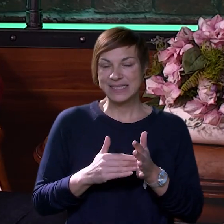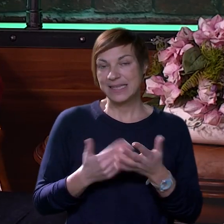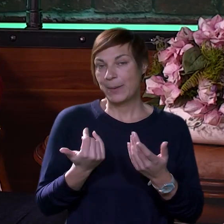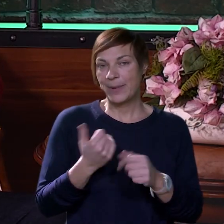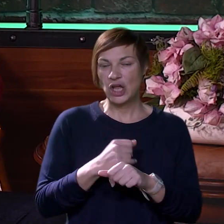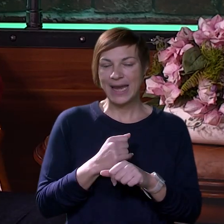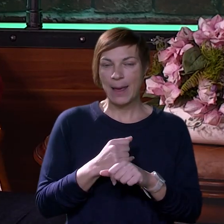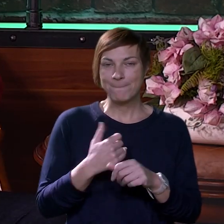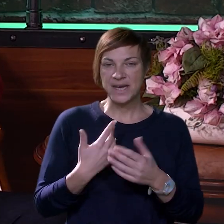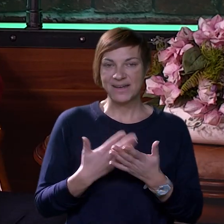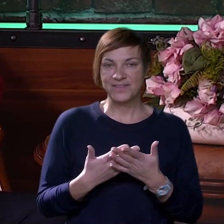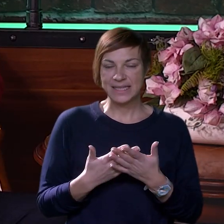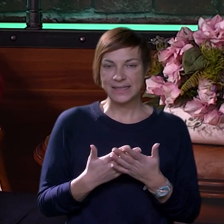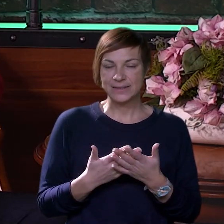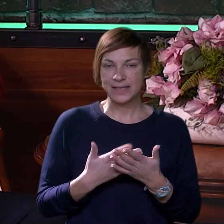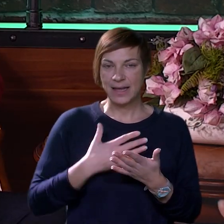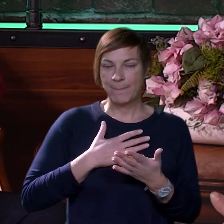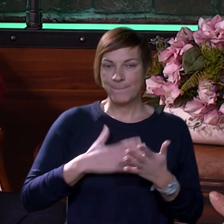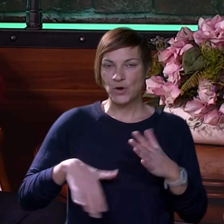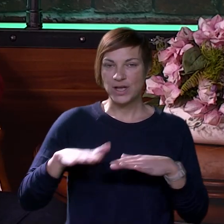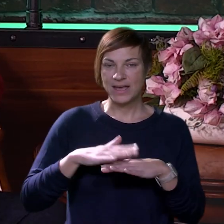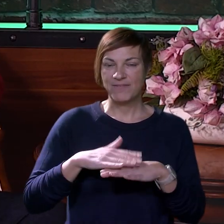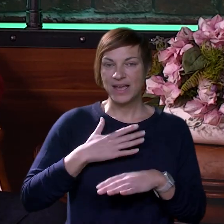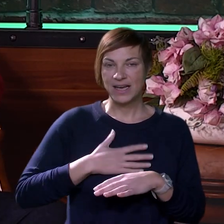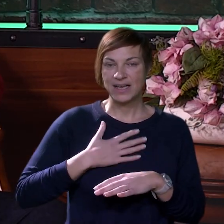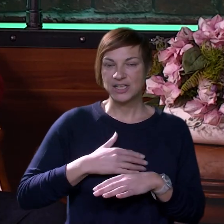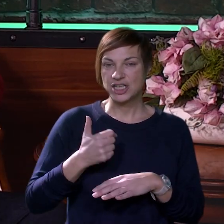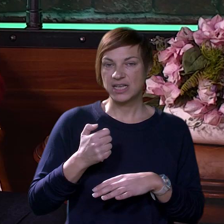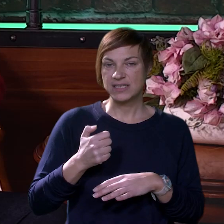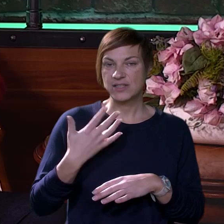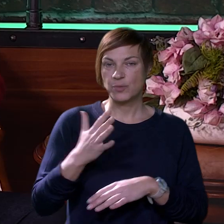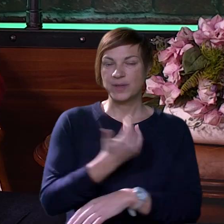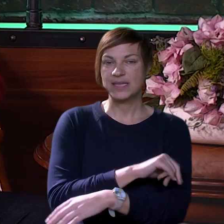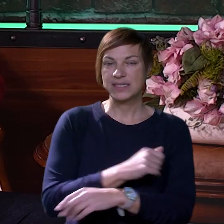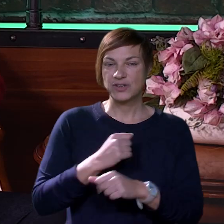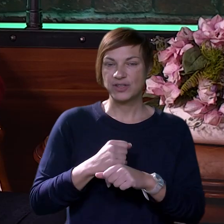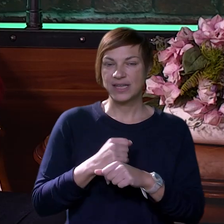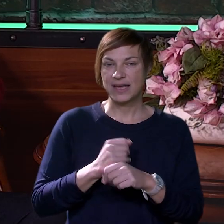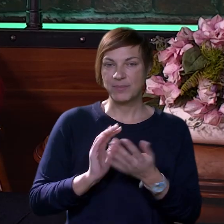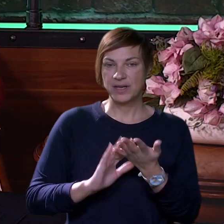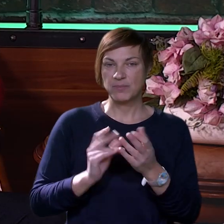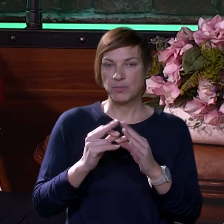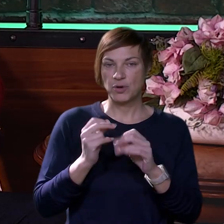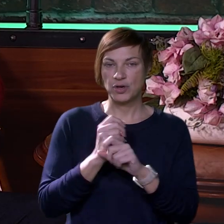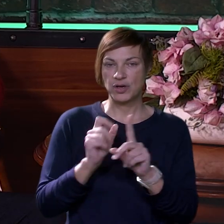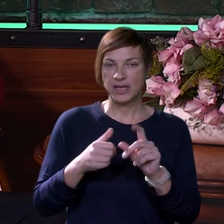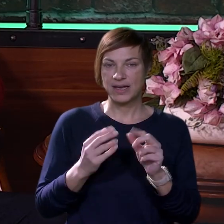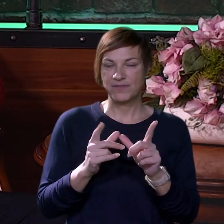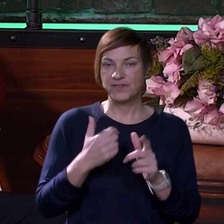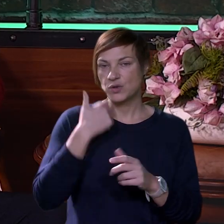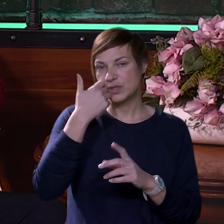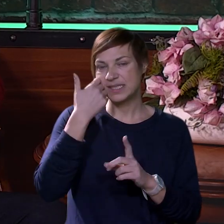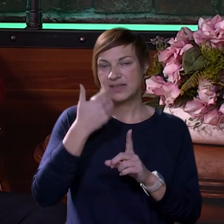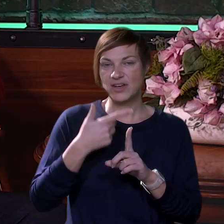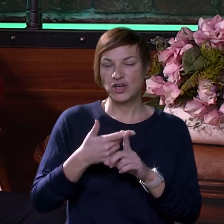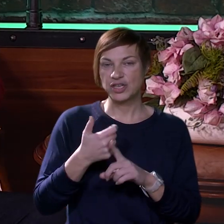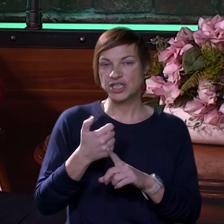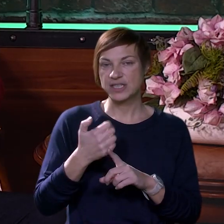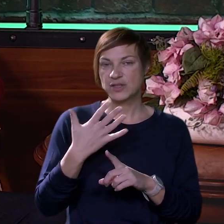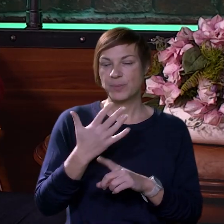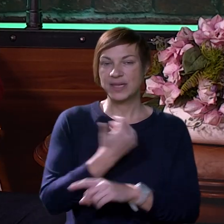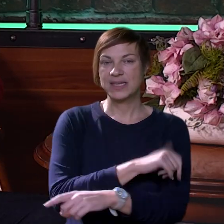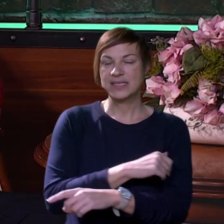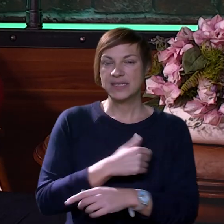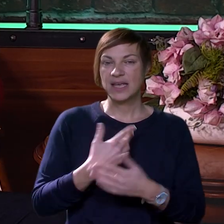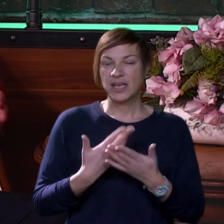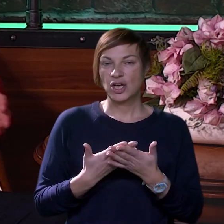trebalo i onda i napraviti. Moja velika želja znači za 150 godina da napravimo jednu monografiju, Crveni križ,